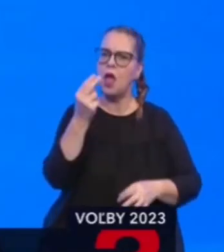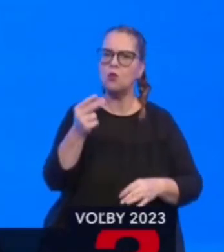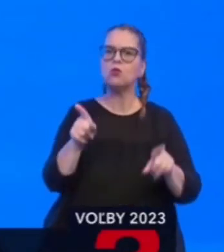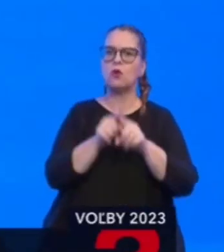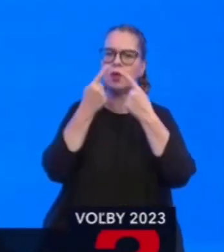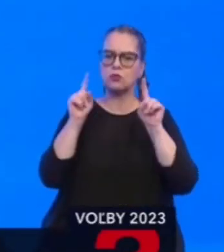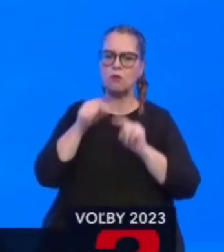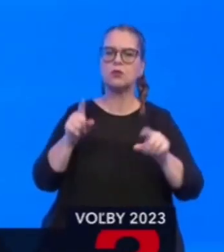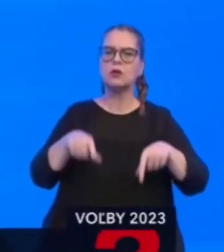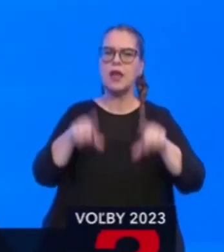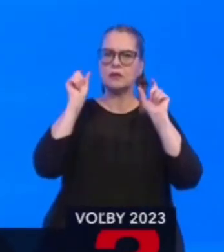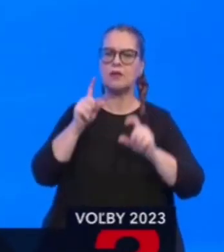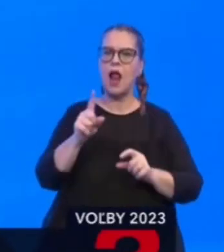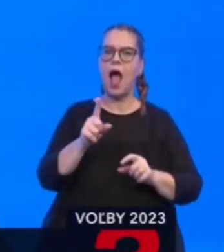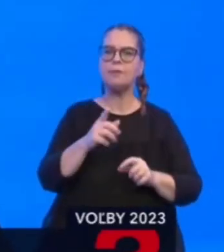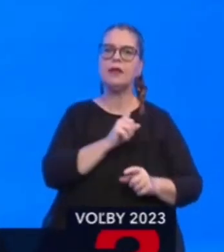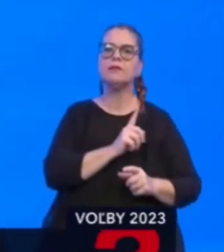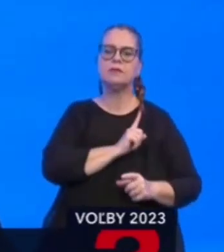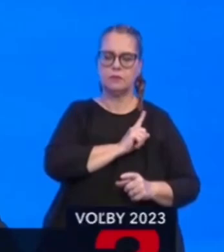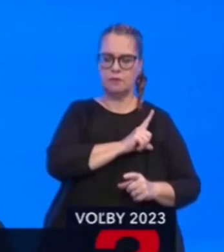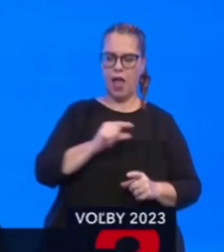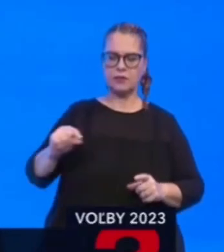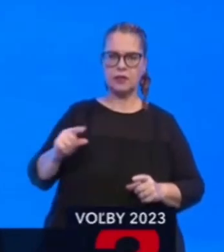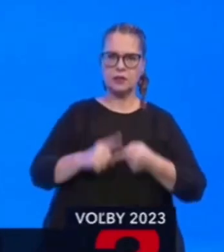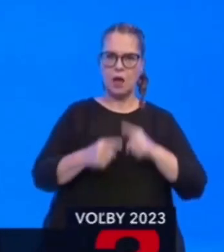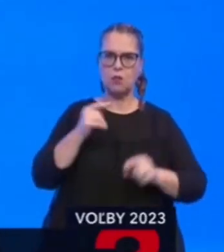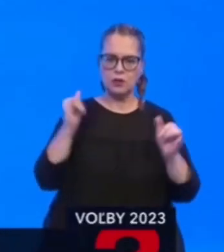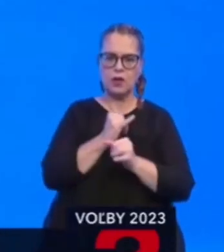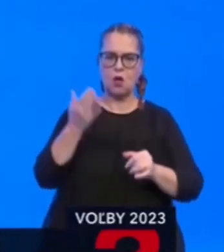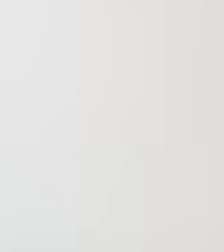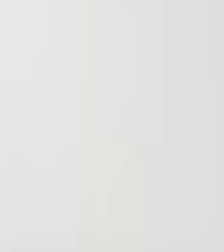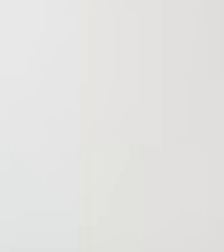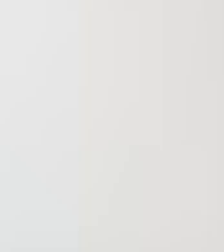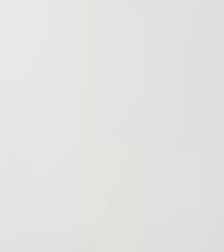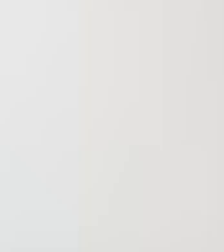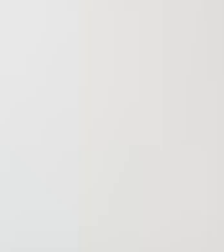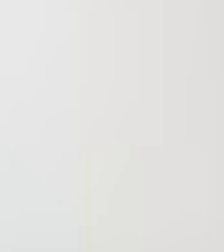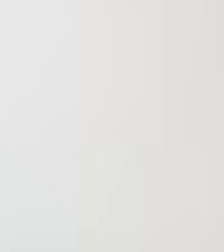slovenskej politiky zastavili, aby tá vlastenecká politika tu bola naozaj a nie len nejakými rečami na tlačových konferenciách.